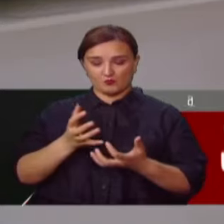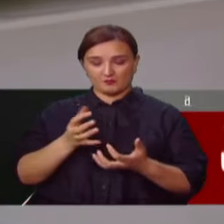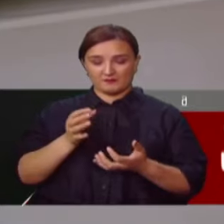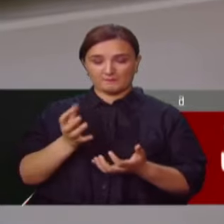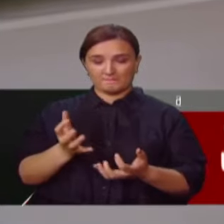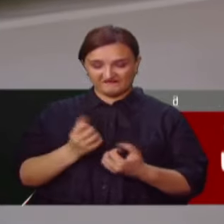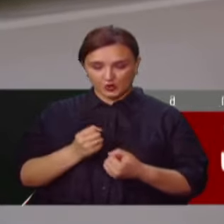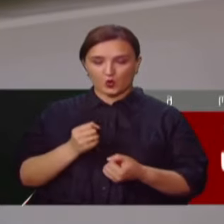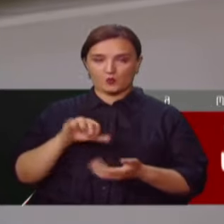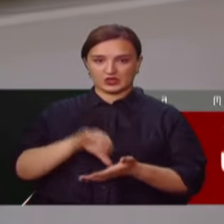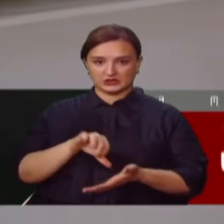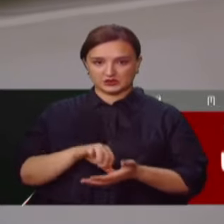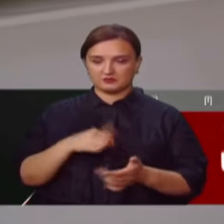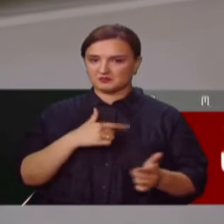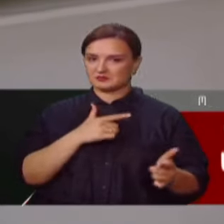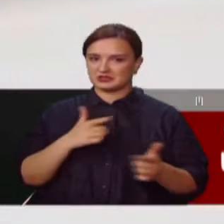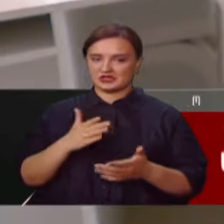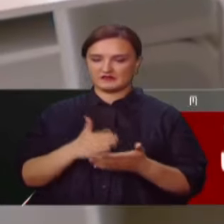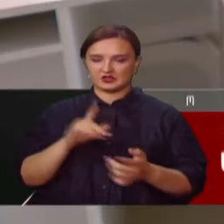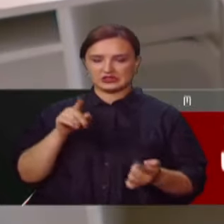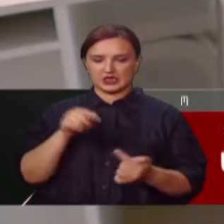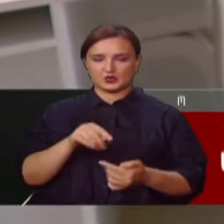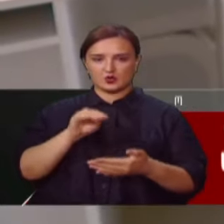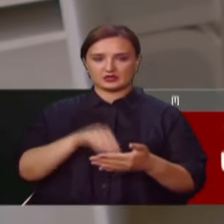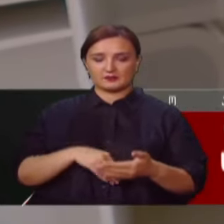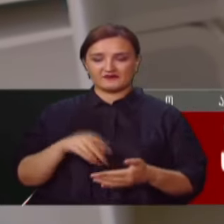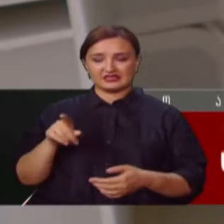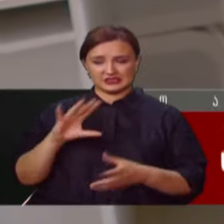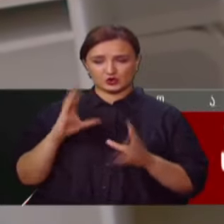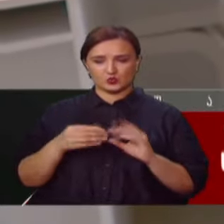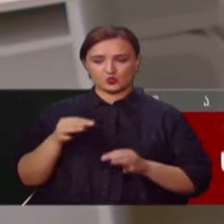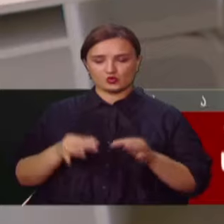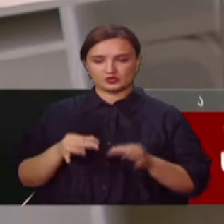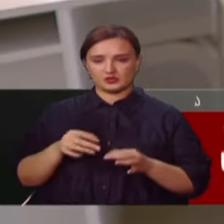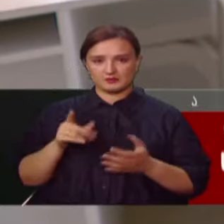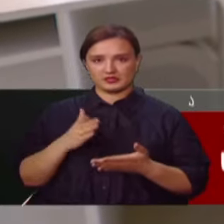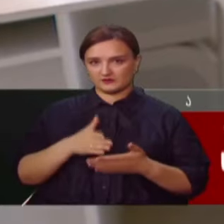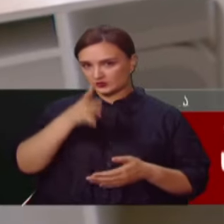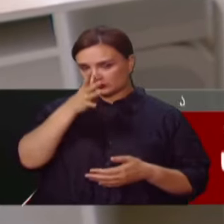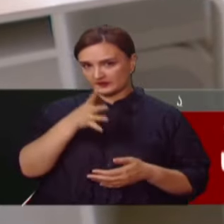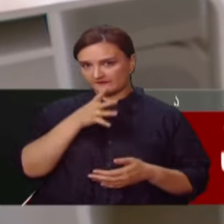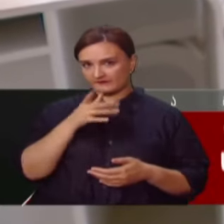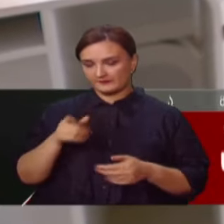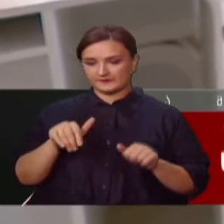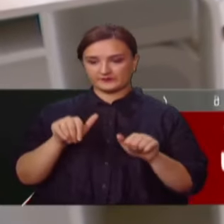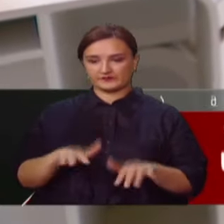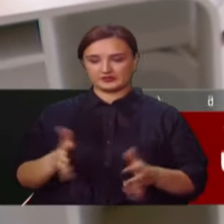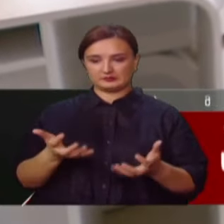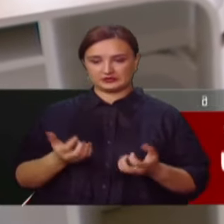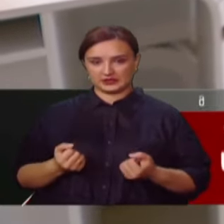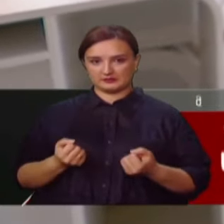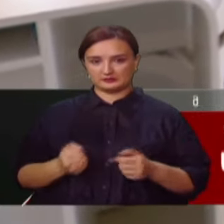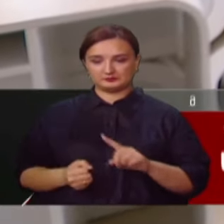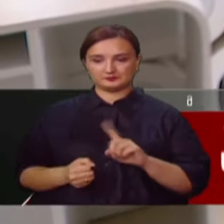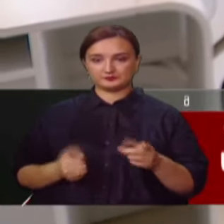გავასაჩირო ყველა სათანადო აქტები. თეორიულად მოსამართლეს აქვს 5 თვე გადაწყვეტილების მისაღებად,